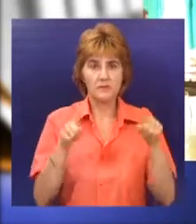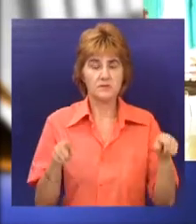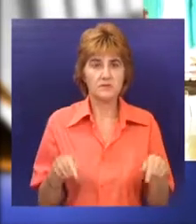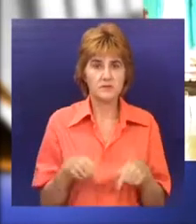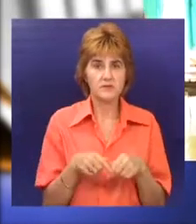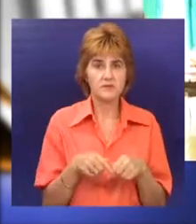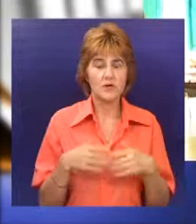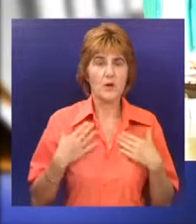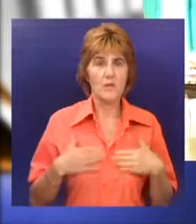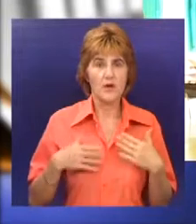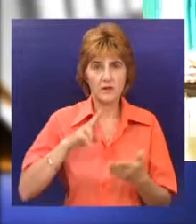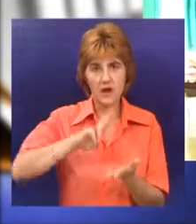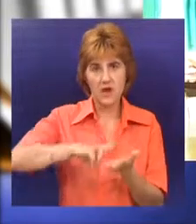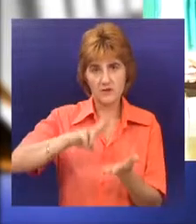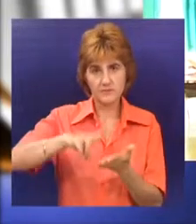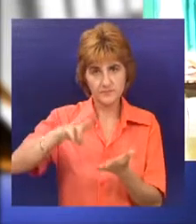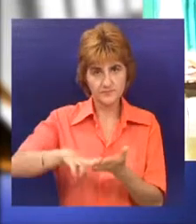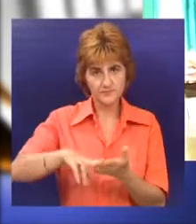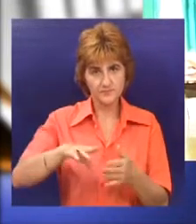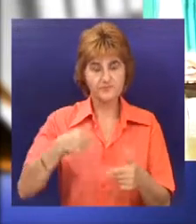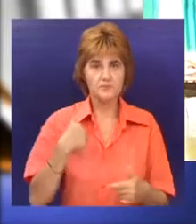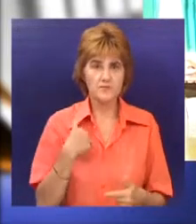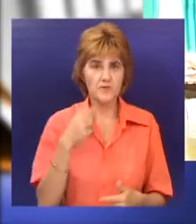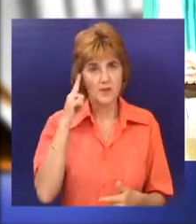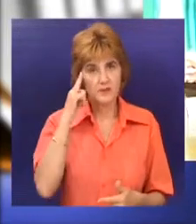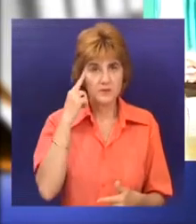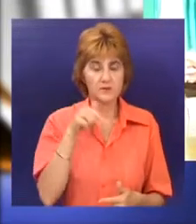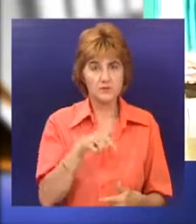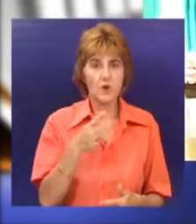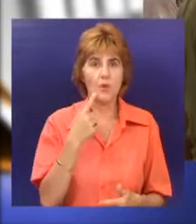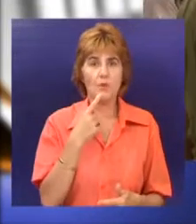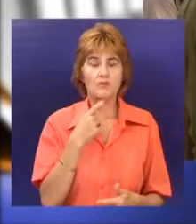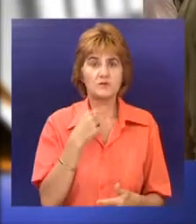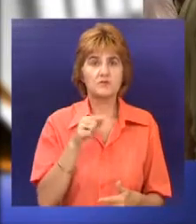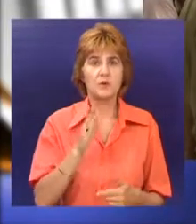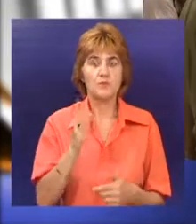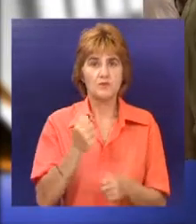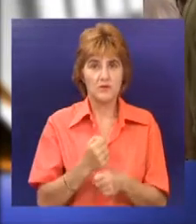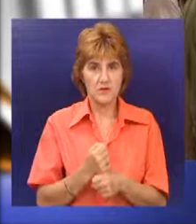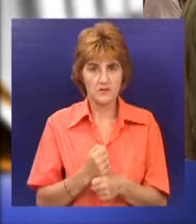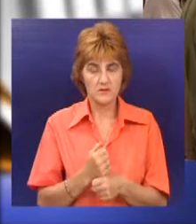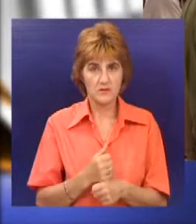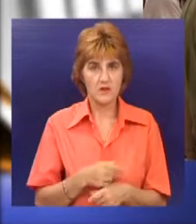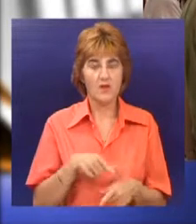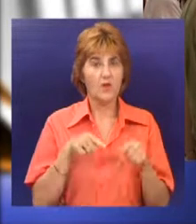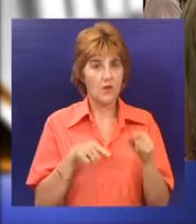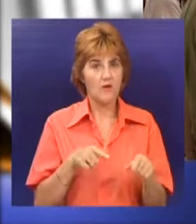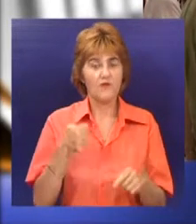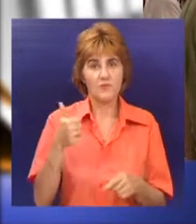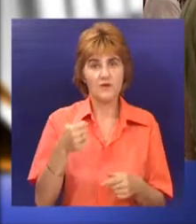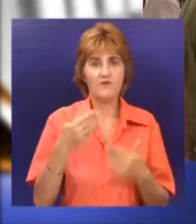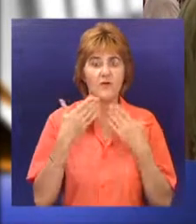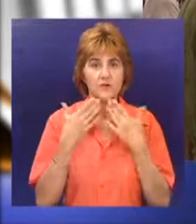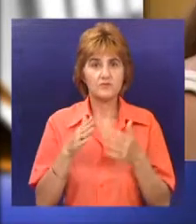pa ne znam, nešto mi se sviđa taj smer i mislio sam da ću da probam. Politehnička škola u prvom upisnom